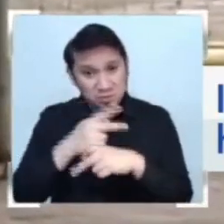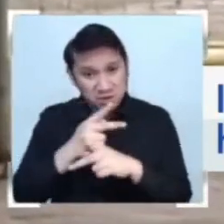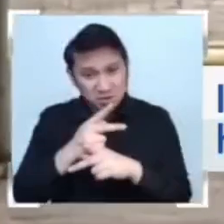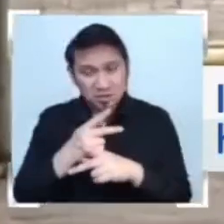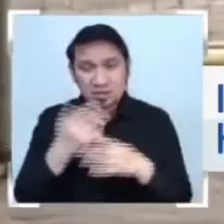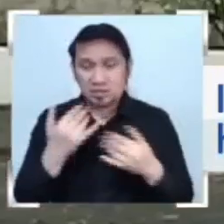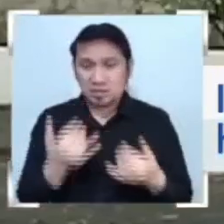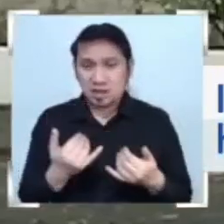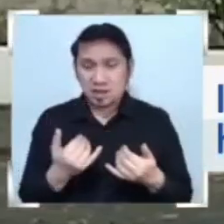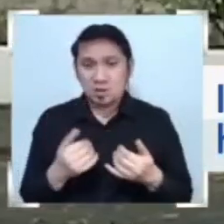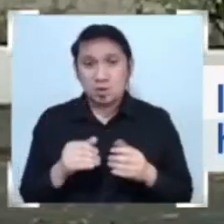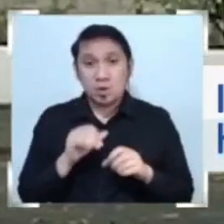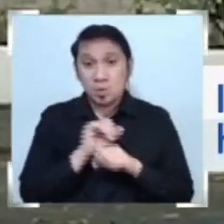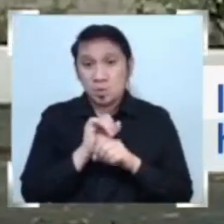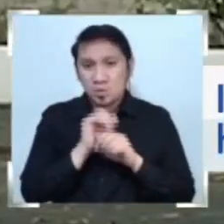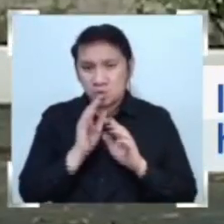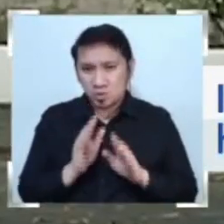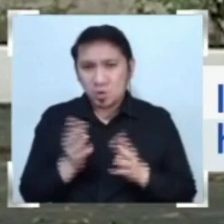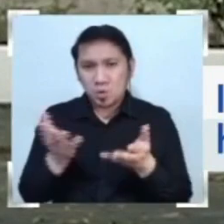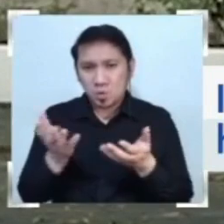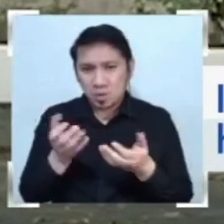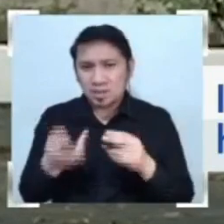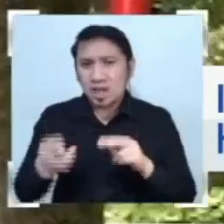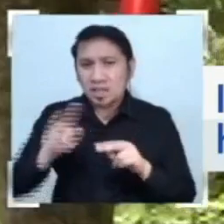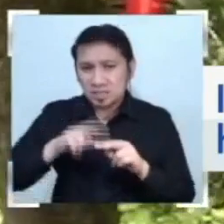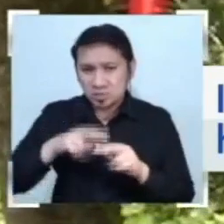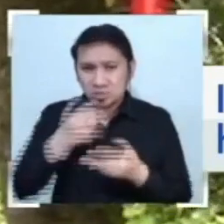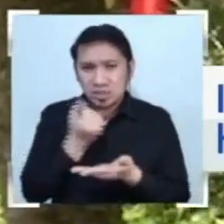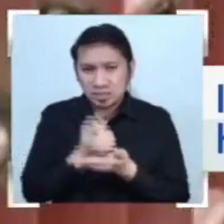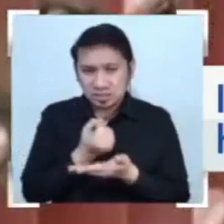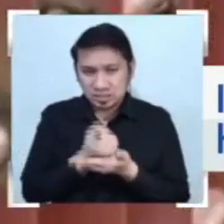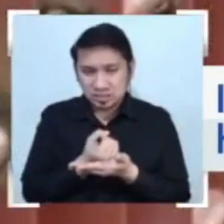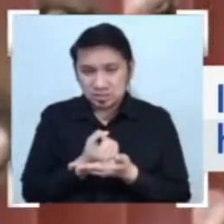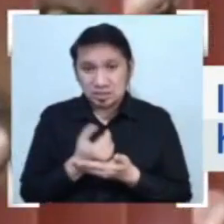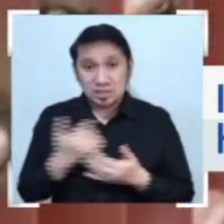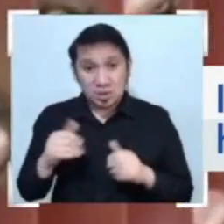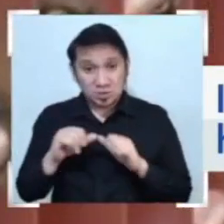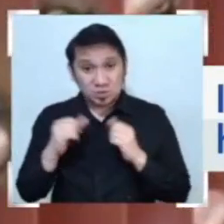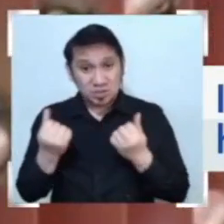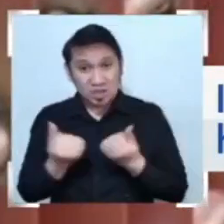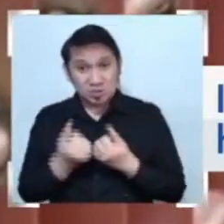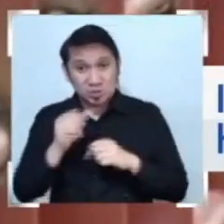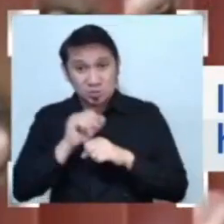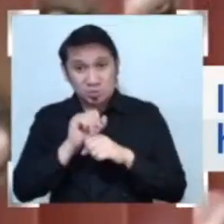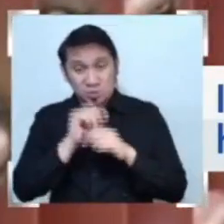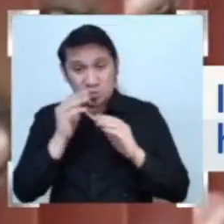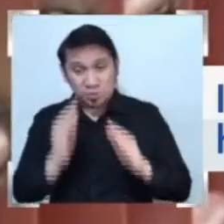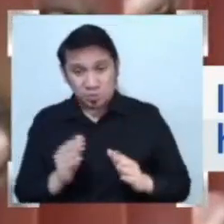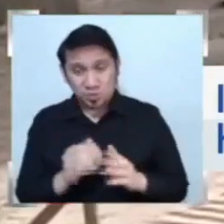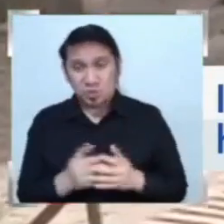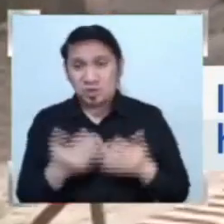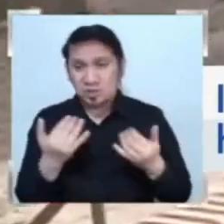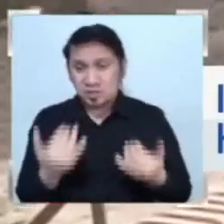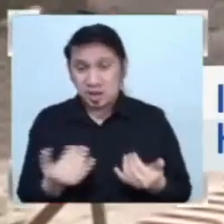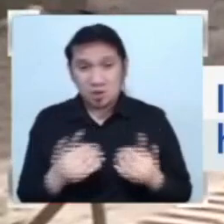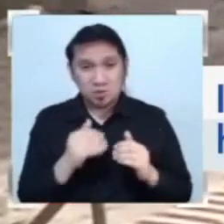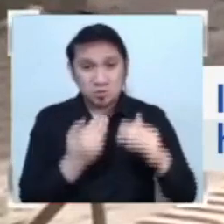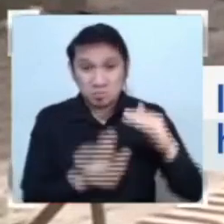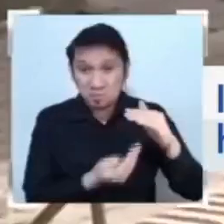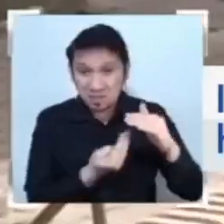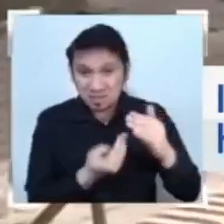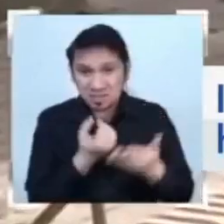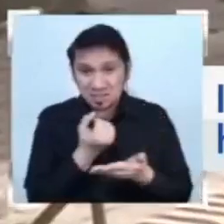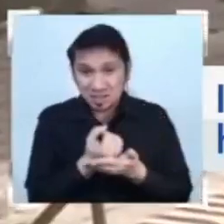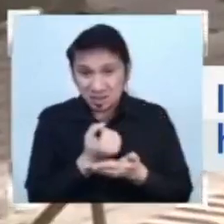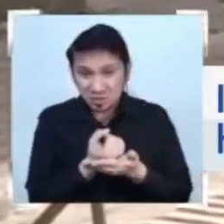ng mga manggagawa. Ayon sa General Alliance of Workers Association, 2 taon nang napako ang minimum wage, kaya't panahon